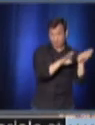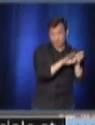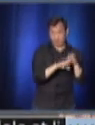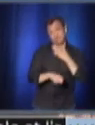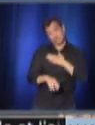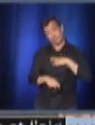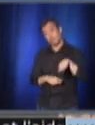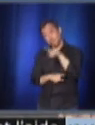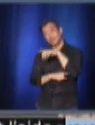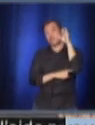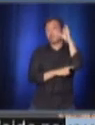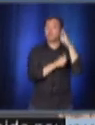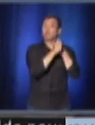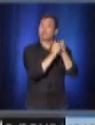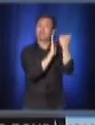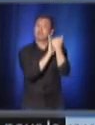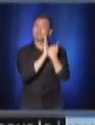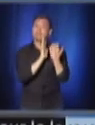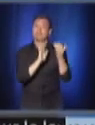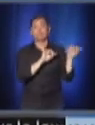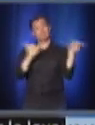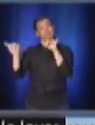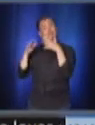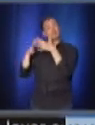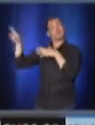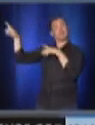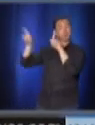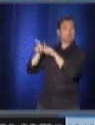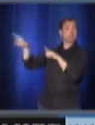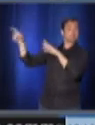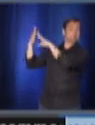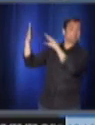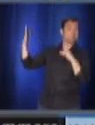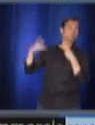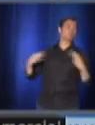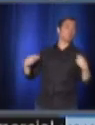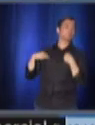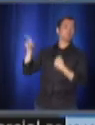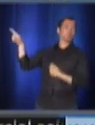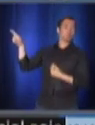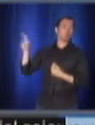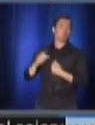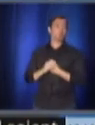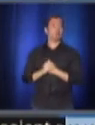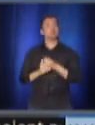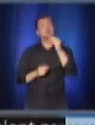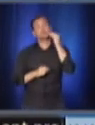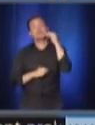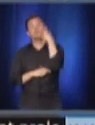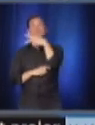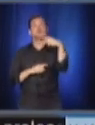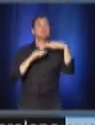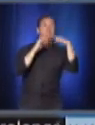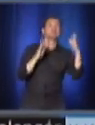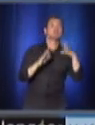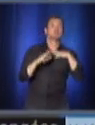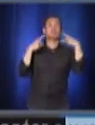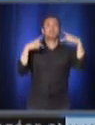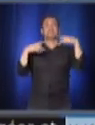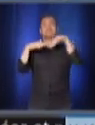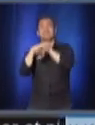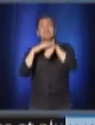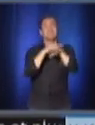des nids de transmission qui sont compliqués. Bon, l'autre élément, il y a des gens qui font des parties à la maison. Dans l'histoire de la Montérégie, il y a eu